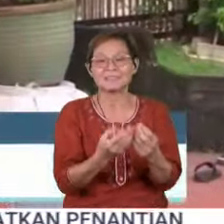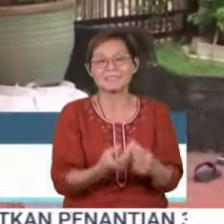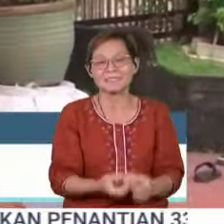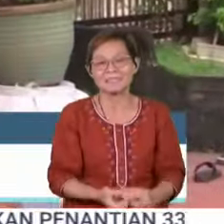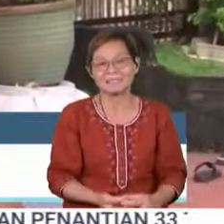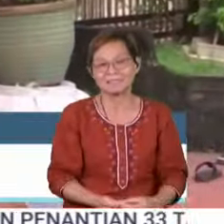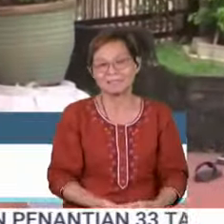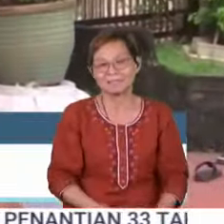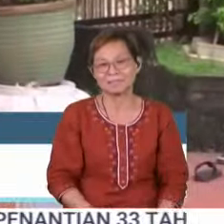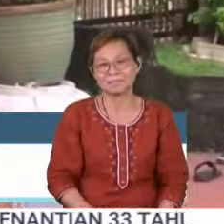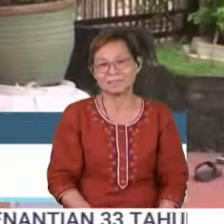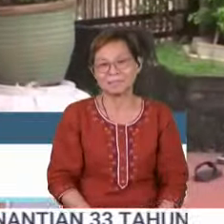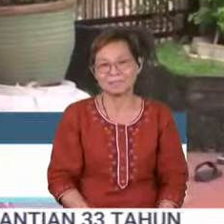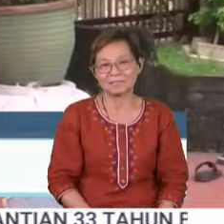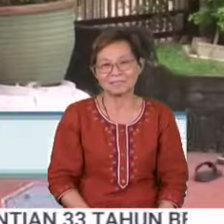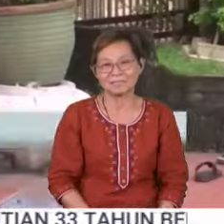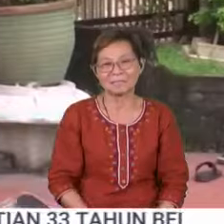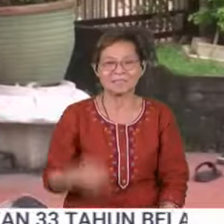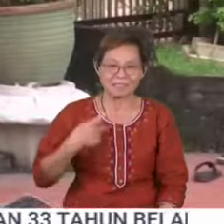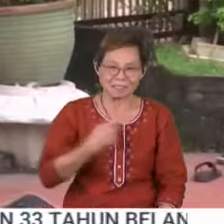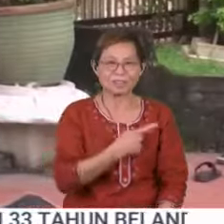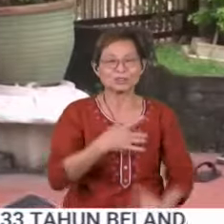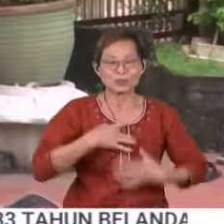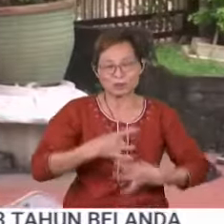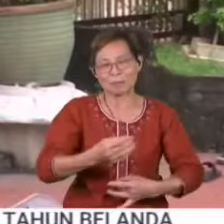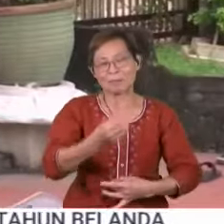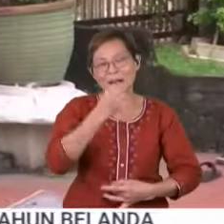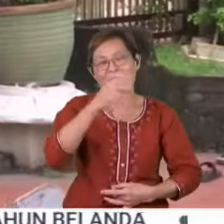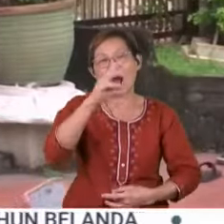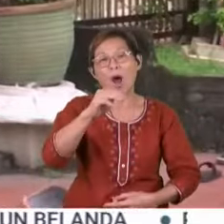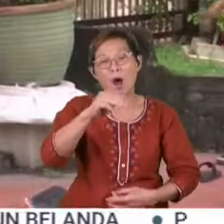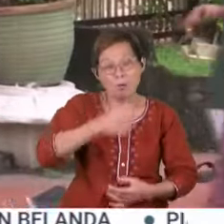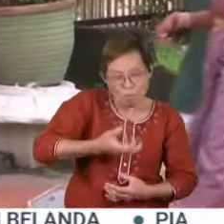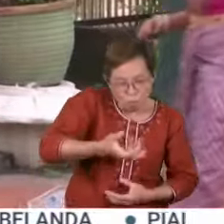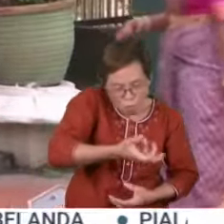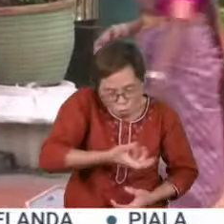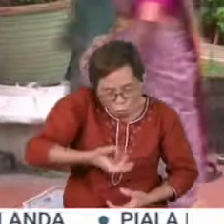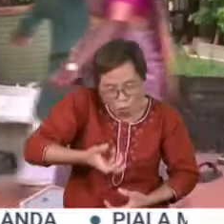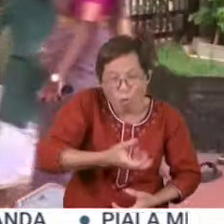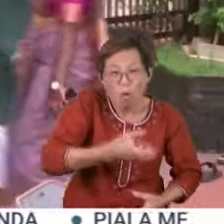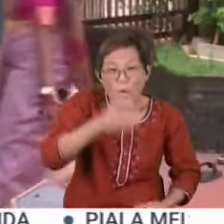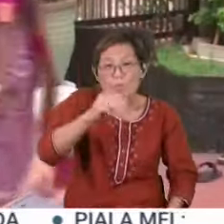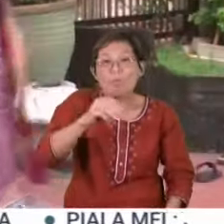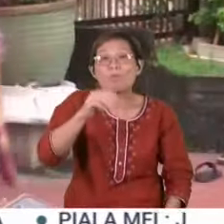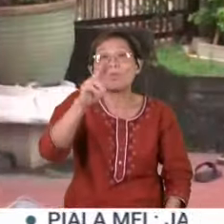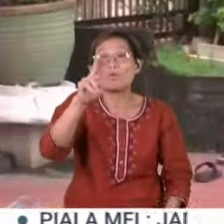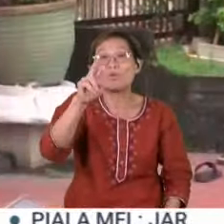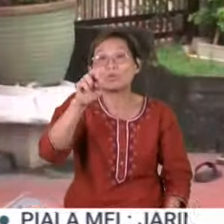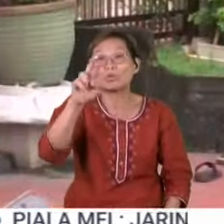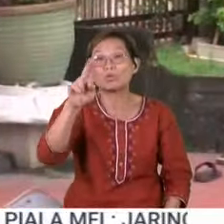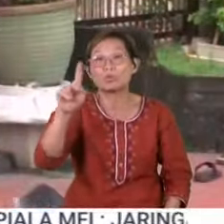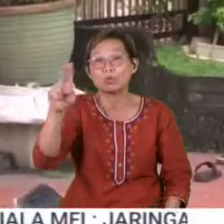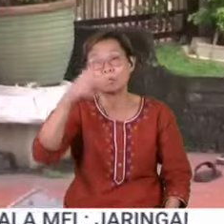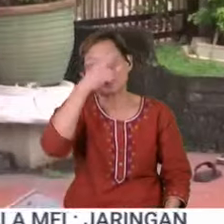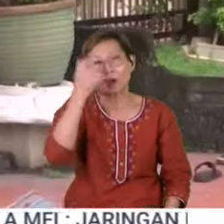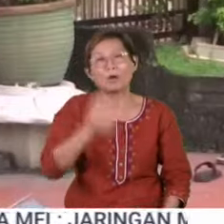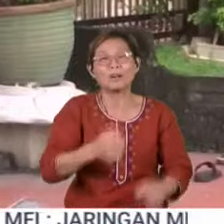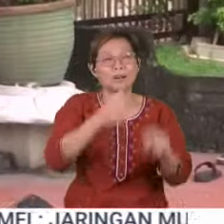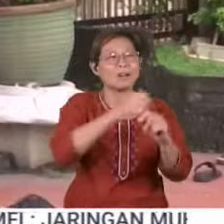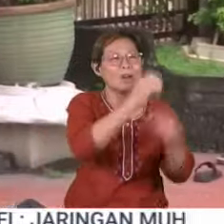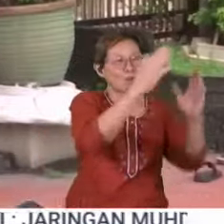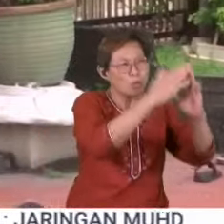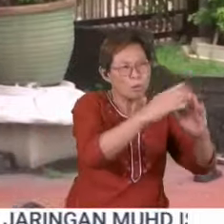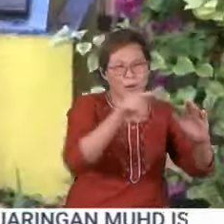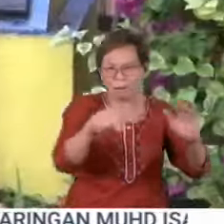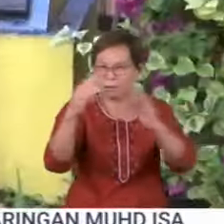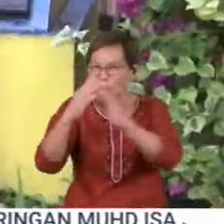know, yang paling ni kita suka makan muruku lah. Muruku, aci muruku. Sebab setiap rumah ada beza rasa